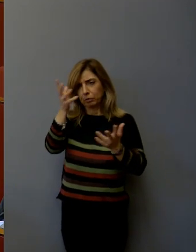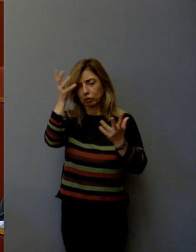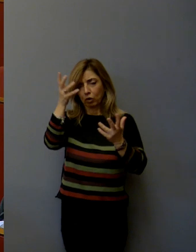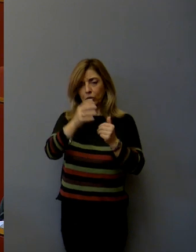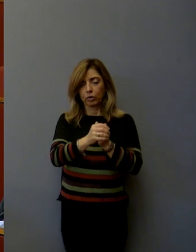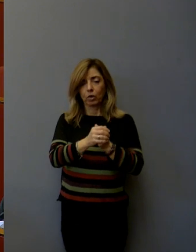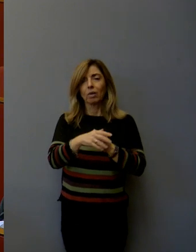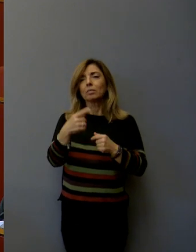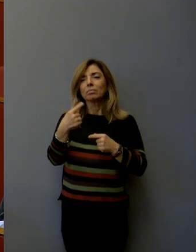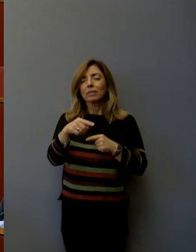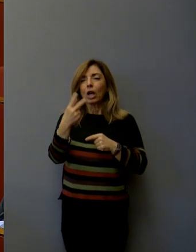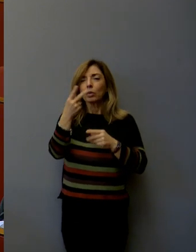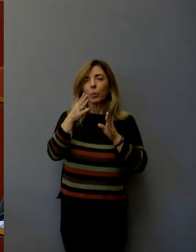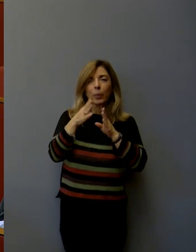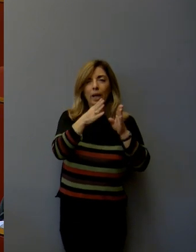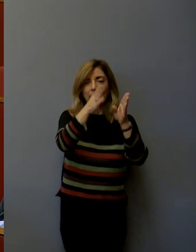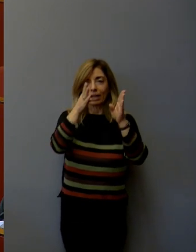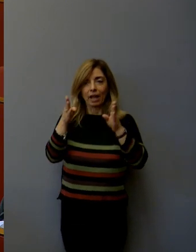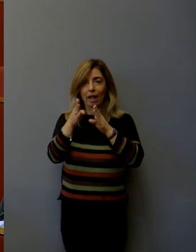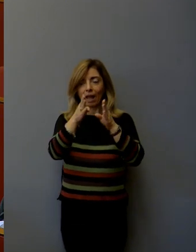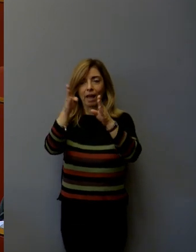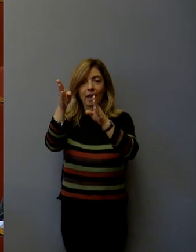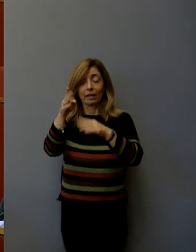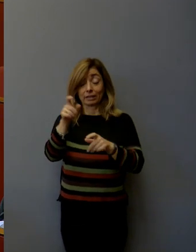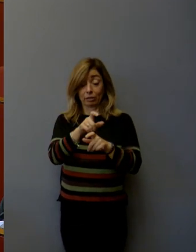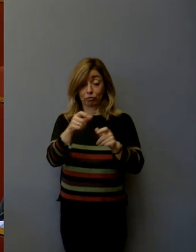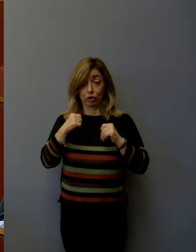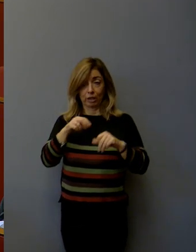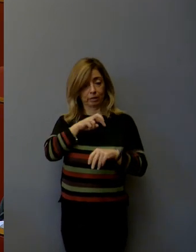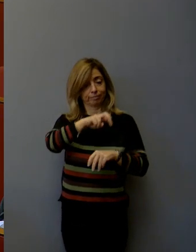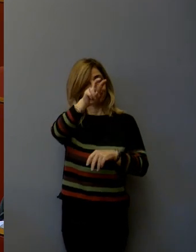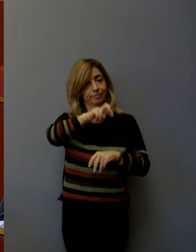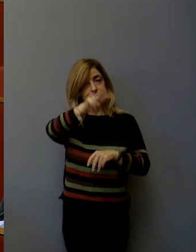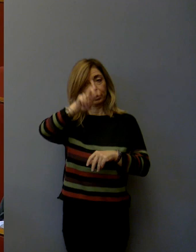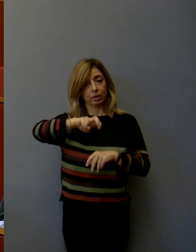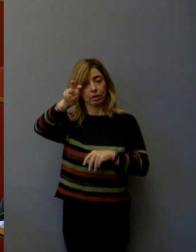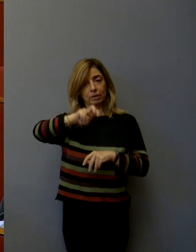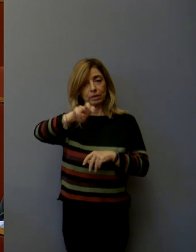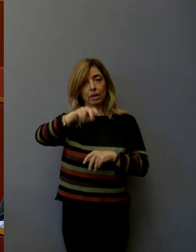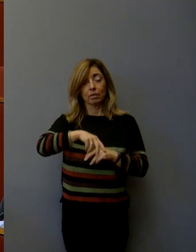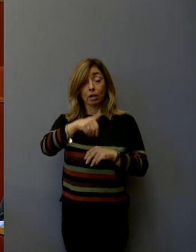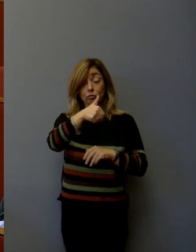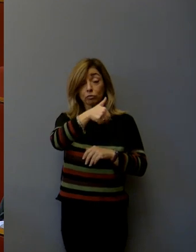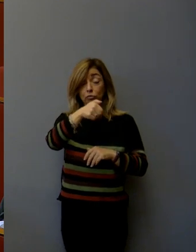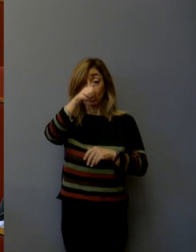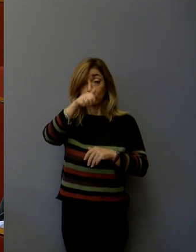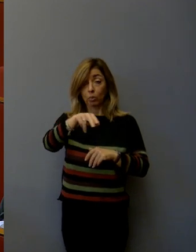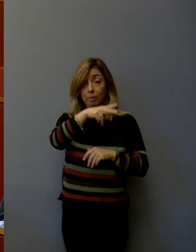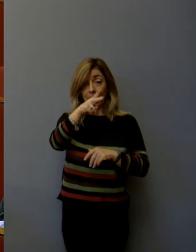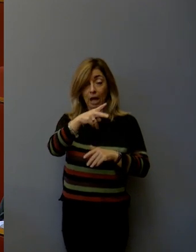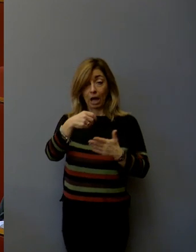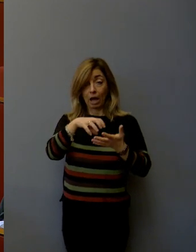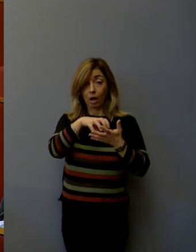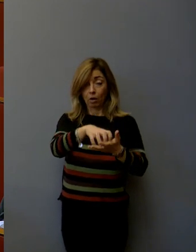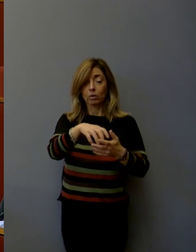prese che sono percorse dai cittadini sempre per tornare al fatto che oltre alle biciclette ci sono i pedoni o le persone